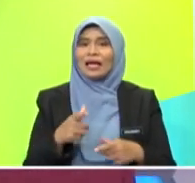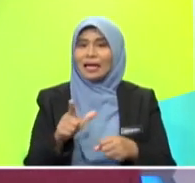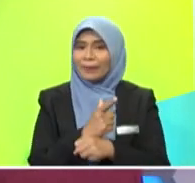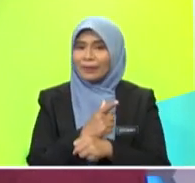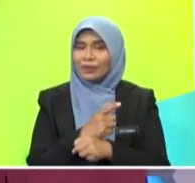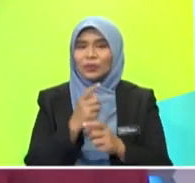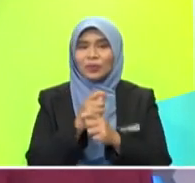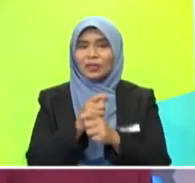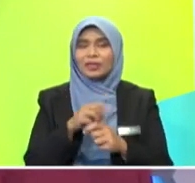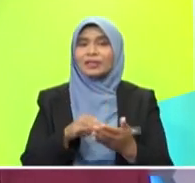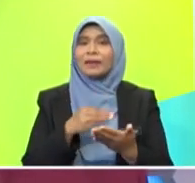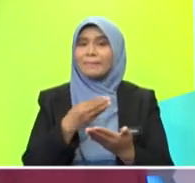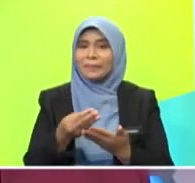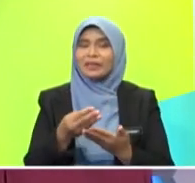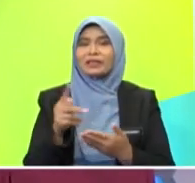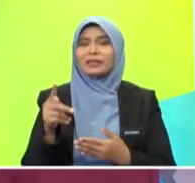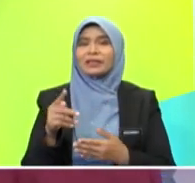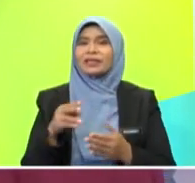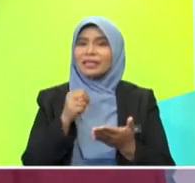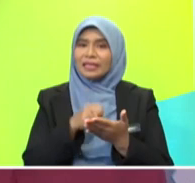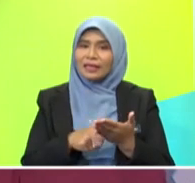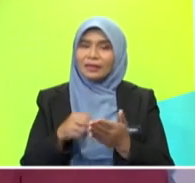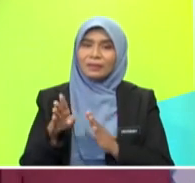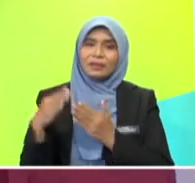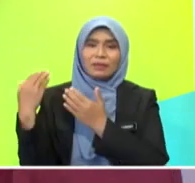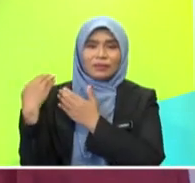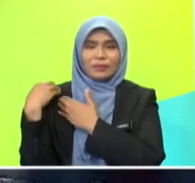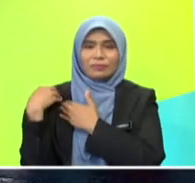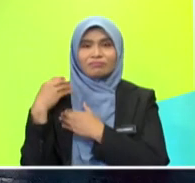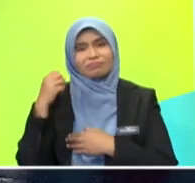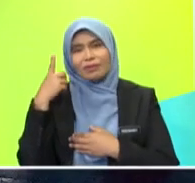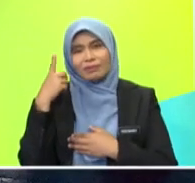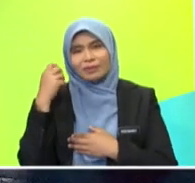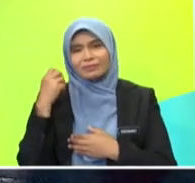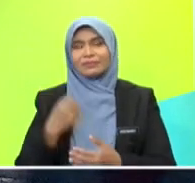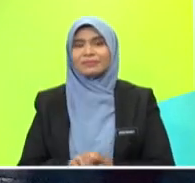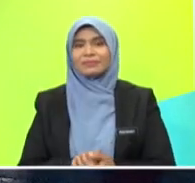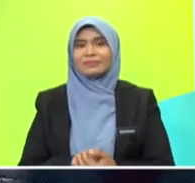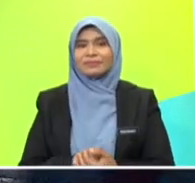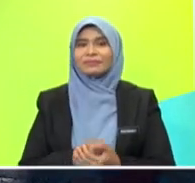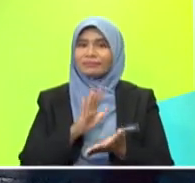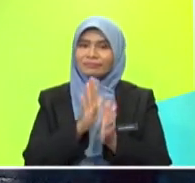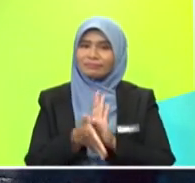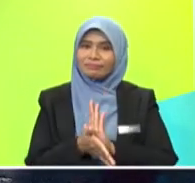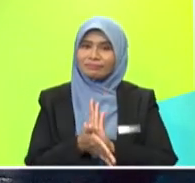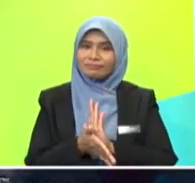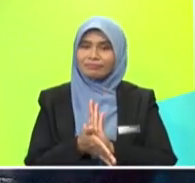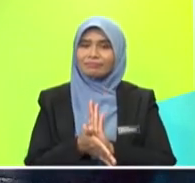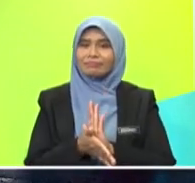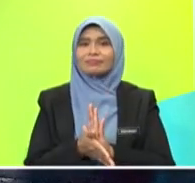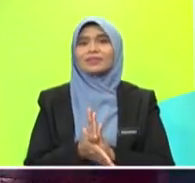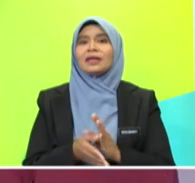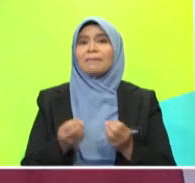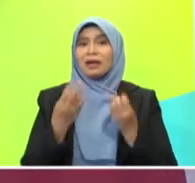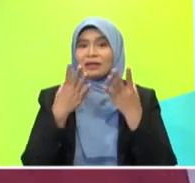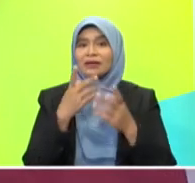diberikan jadi inilah nilai bertanggung jawab jadi memang banyak